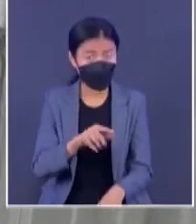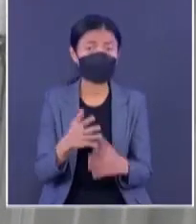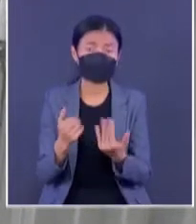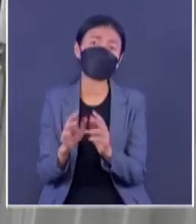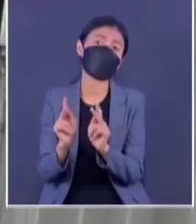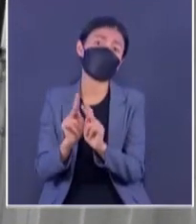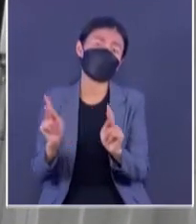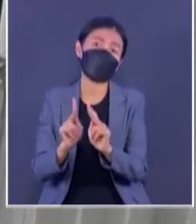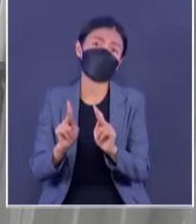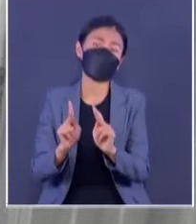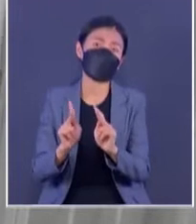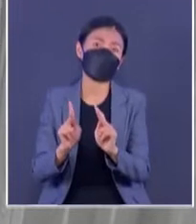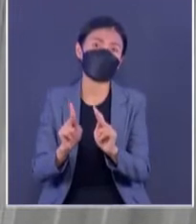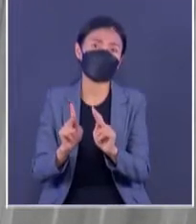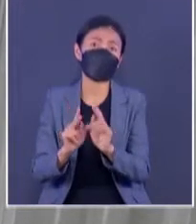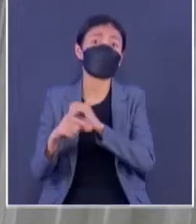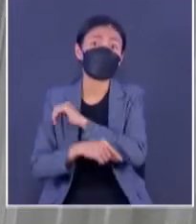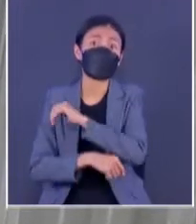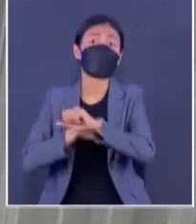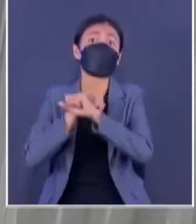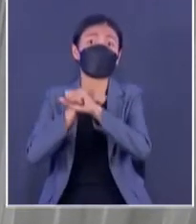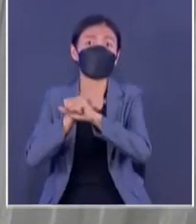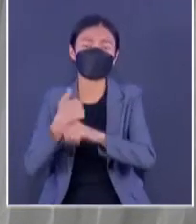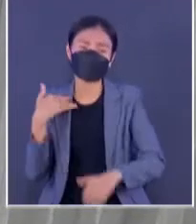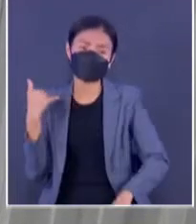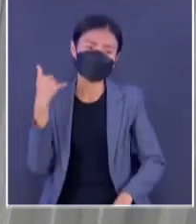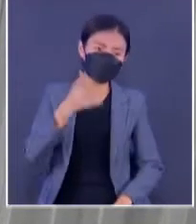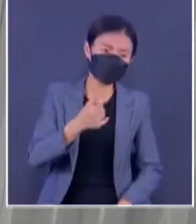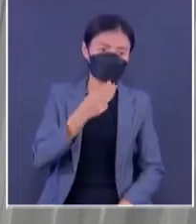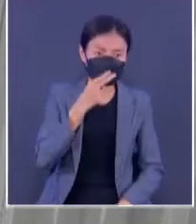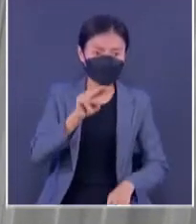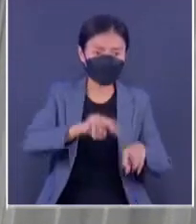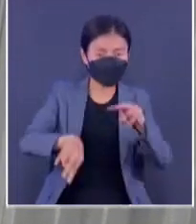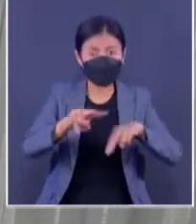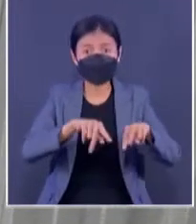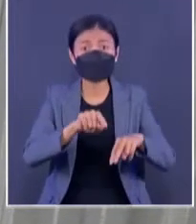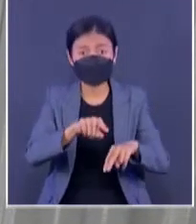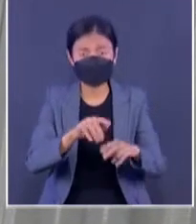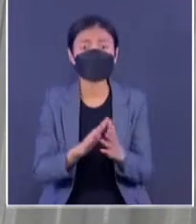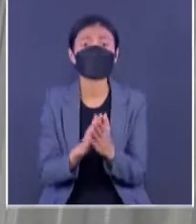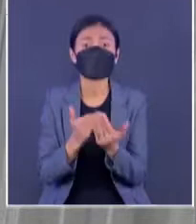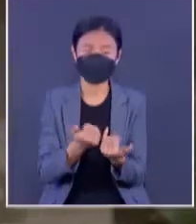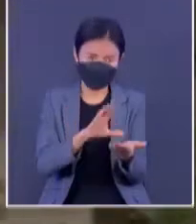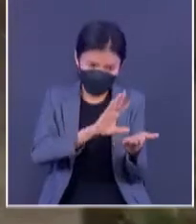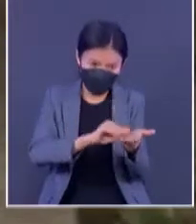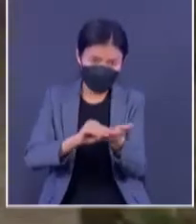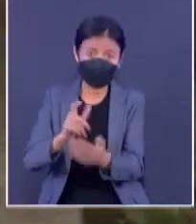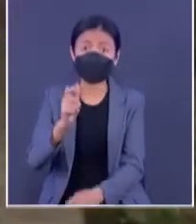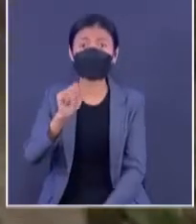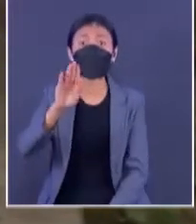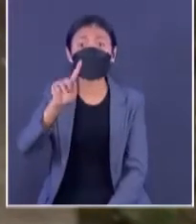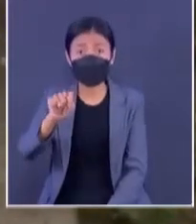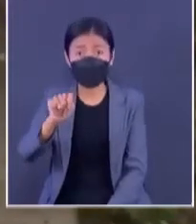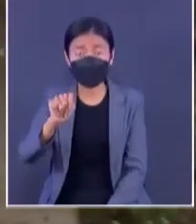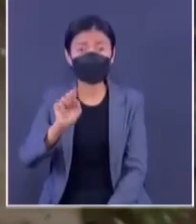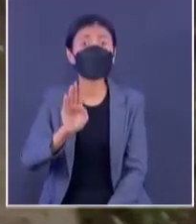ทุจริตแห่งชาติประจำจังหวัดบุรีรัมย์ก็ลงพื้นที่ไปตรวจสอบห้องน้ำดังกล่าวนะครับเบื้องต้นจะต้องนำข้อมูลของอบต.ดอนก